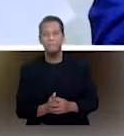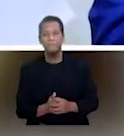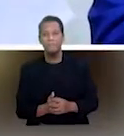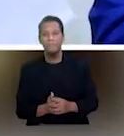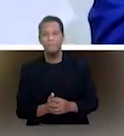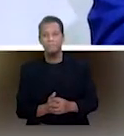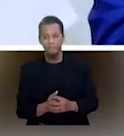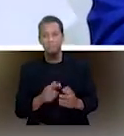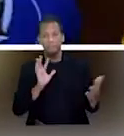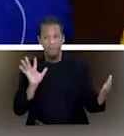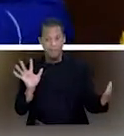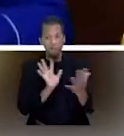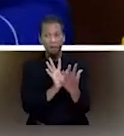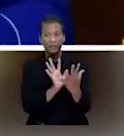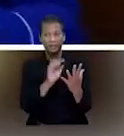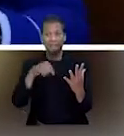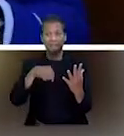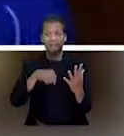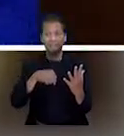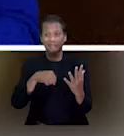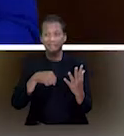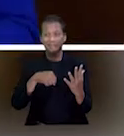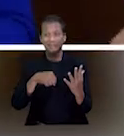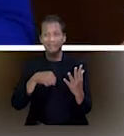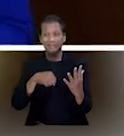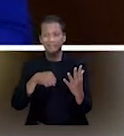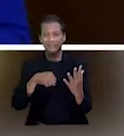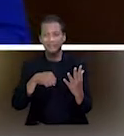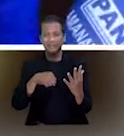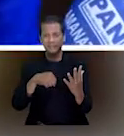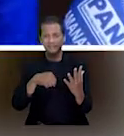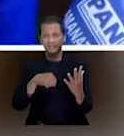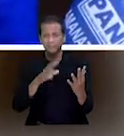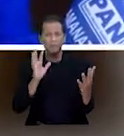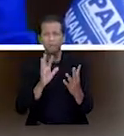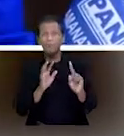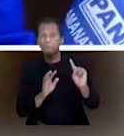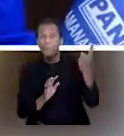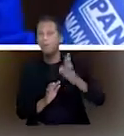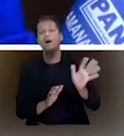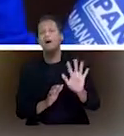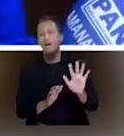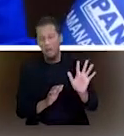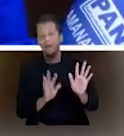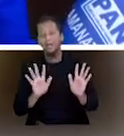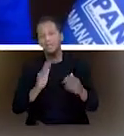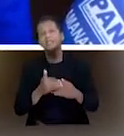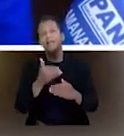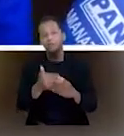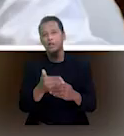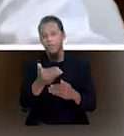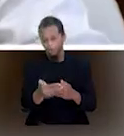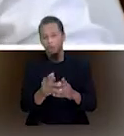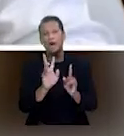pertemuan ini bukan merupakan pertemuan pertama saja, namun tadi bersepakat